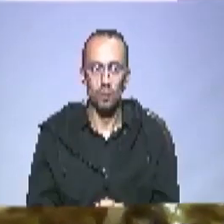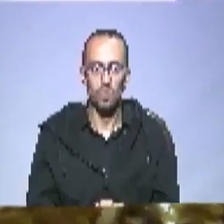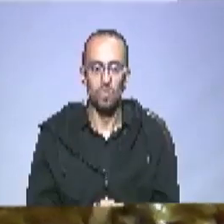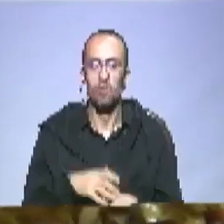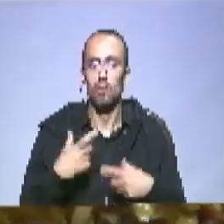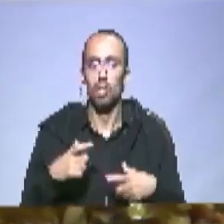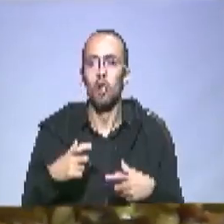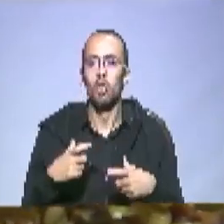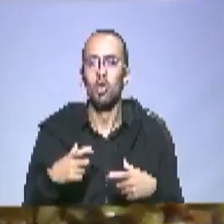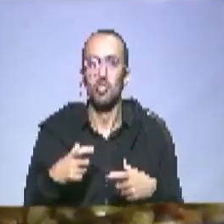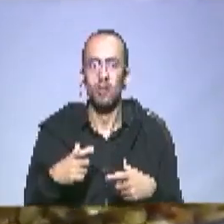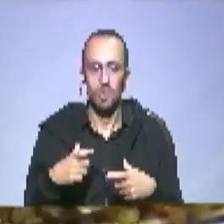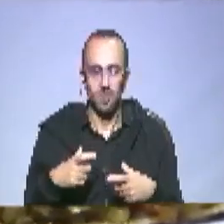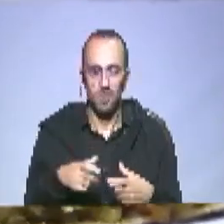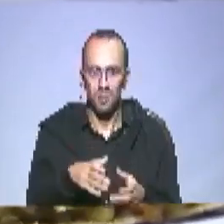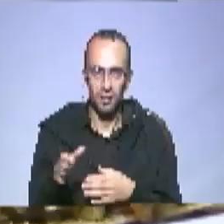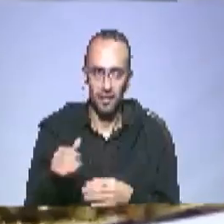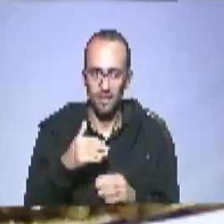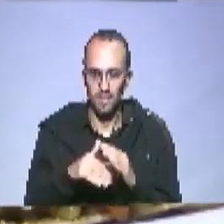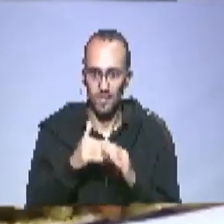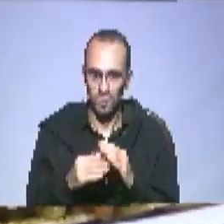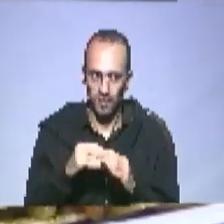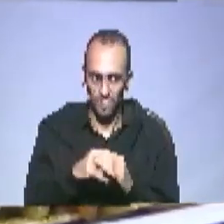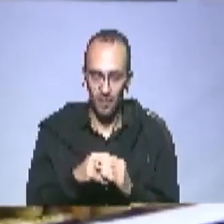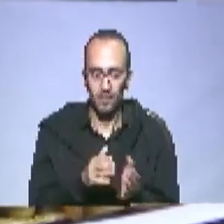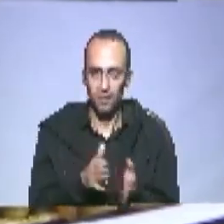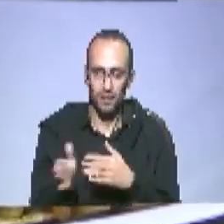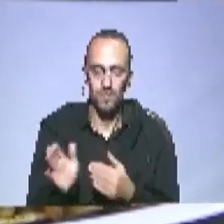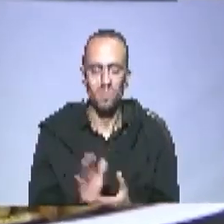حمصنا عيش للملوخيه ولحقته. شفتي؟